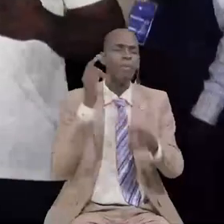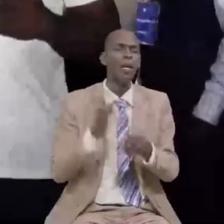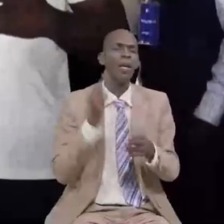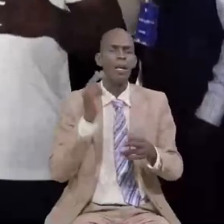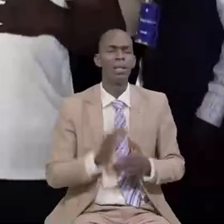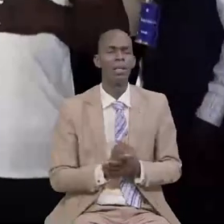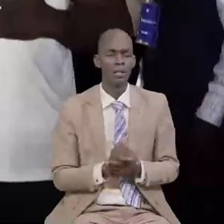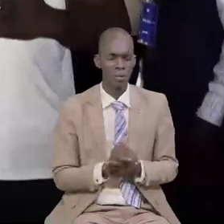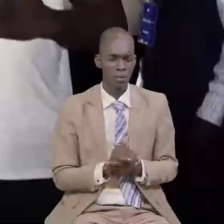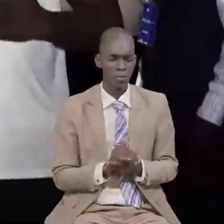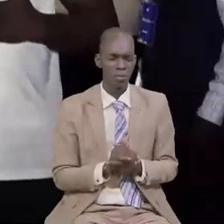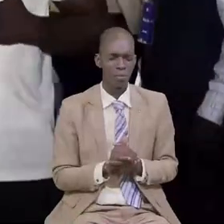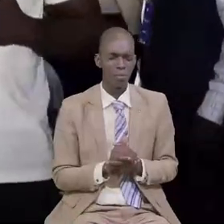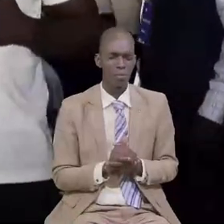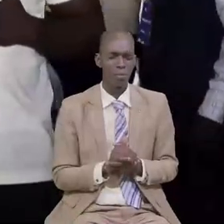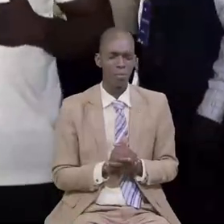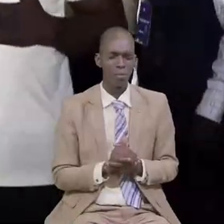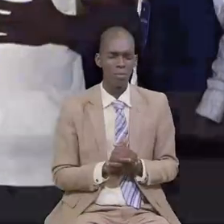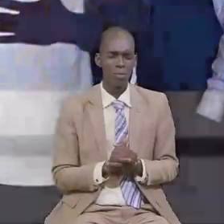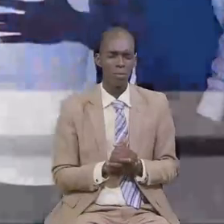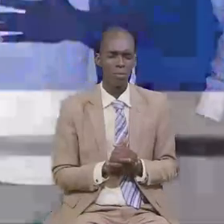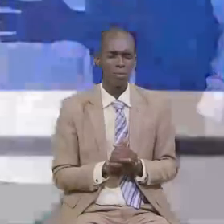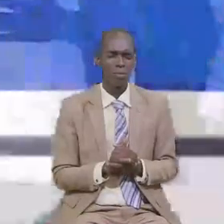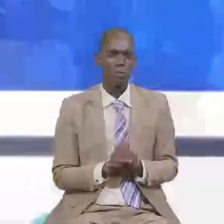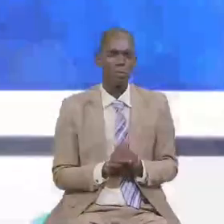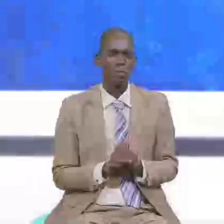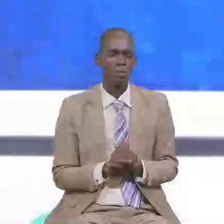clair au nom de Jésus-Christ.